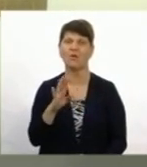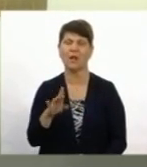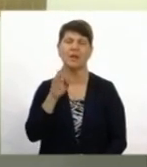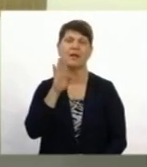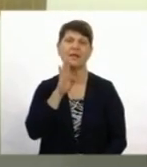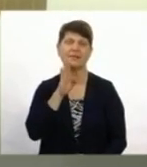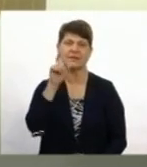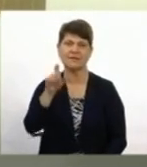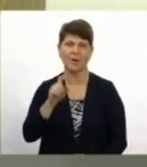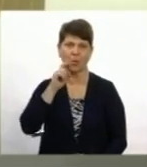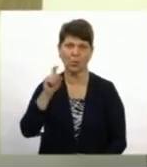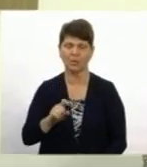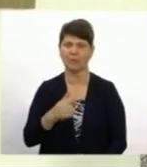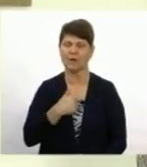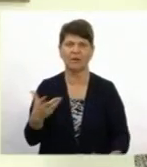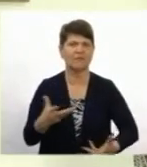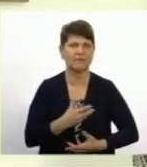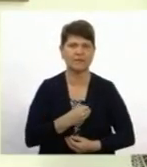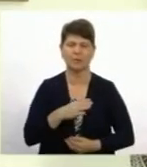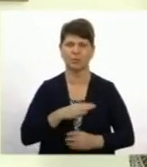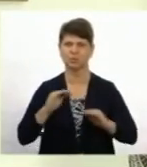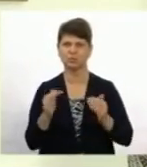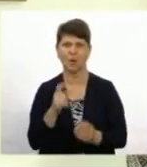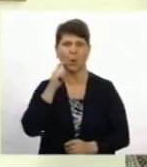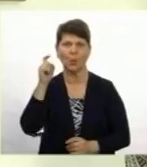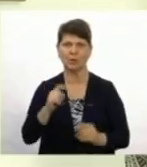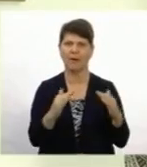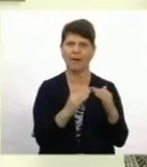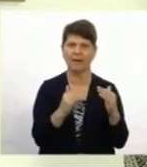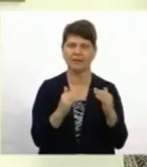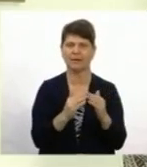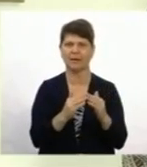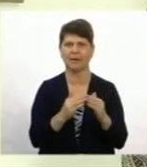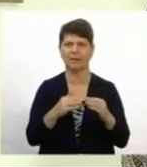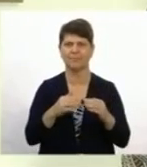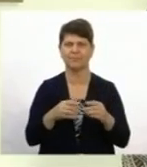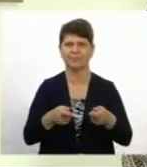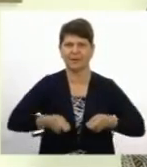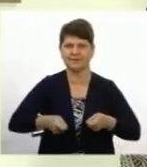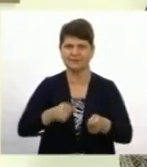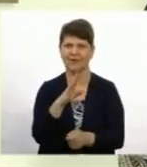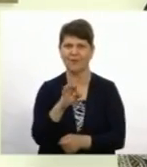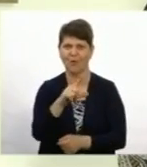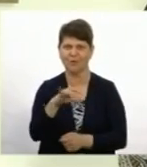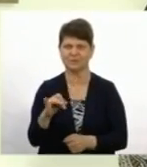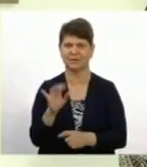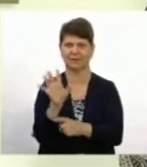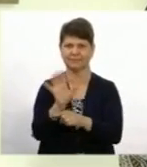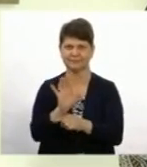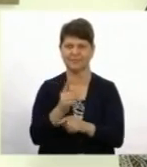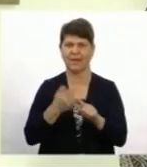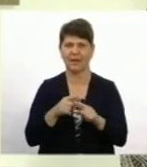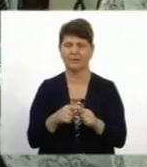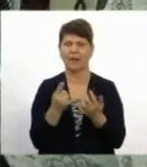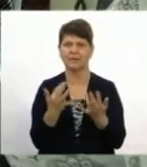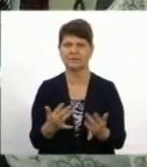писанкарки. І настільки вони мене вразили, вони були сюжетами українські хатки, там вози, ці вітряки. Настільки